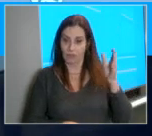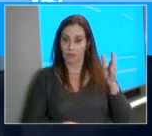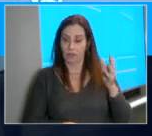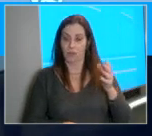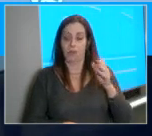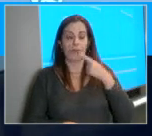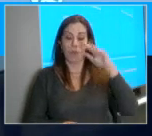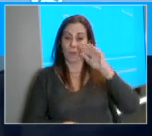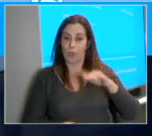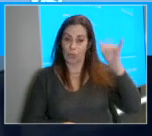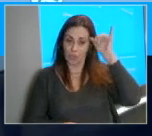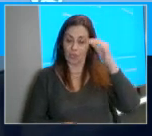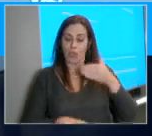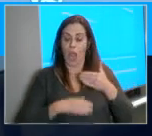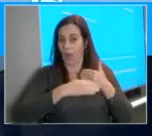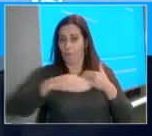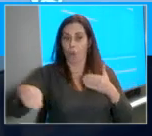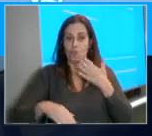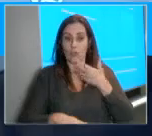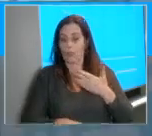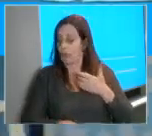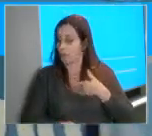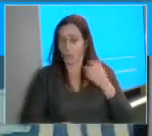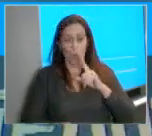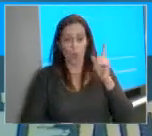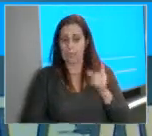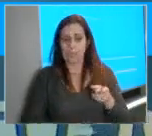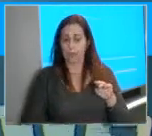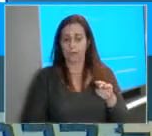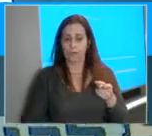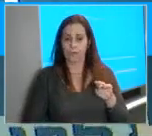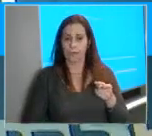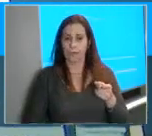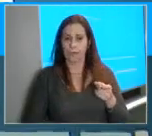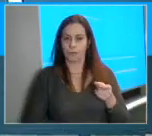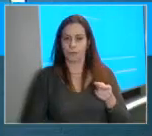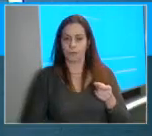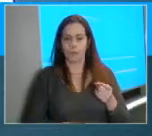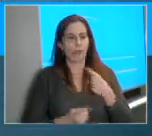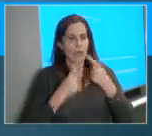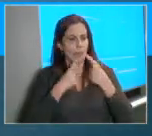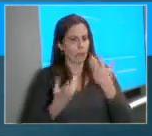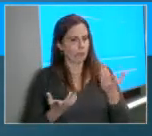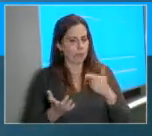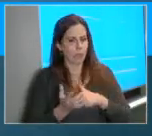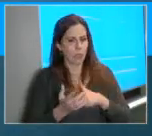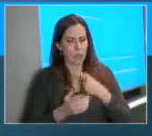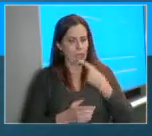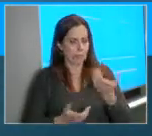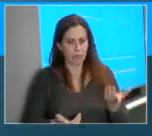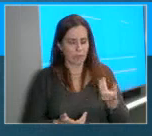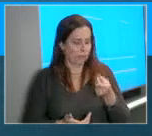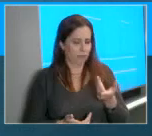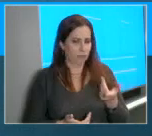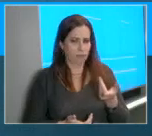ועברנו שבקעת הירדן היא גבולה המזרחי של מדינת ישראל. אנחנו לא צריכים לניהול מסע ומתן קואליציוני בכלל להגיד את זה. אז